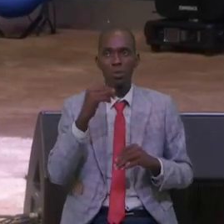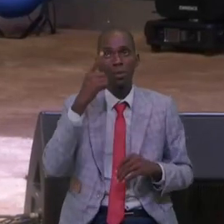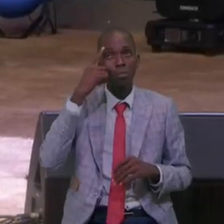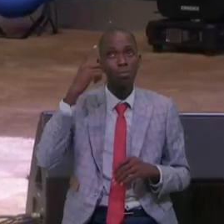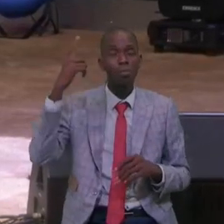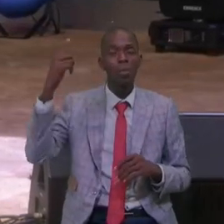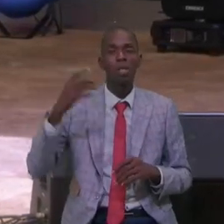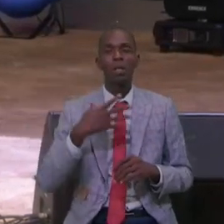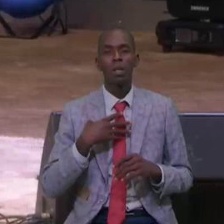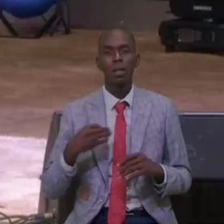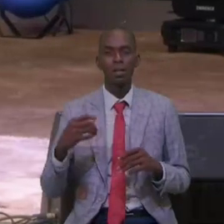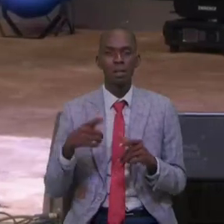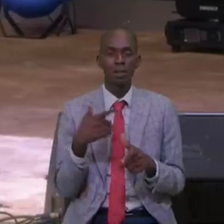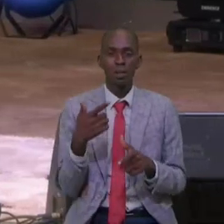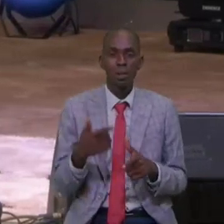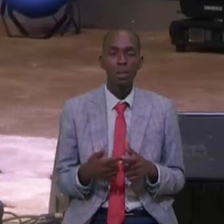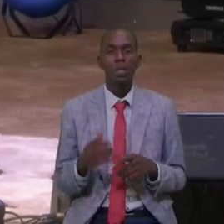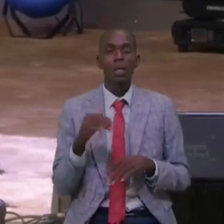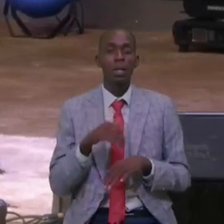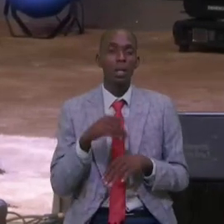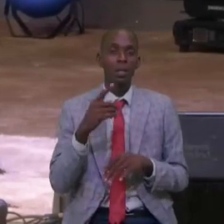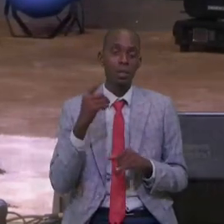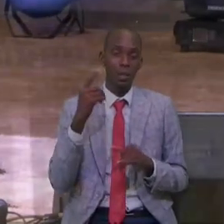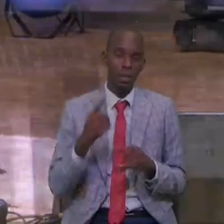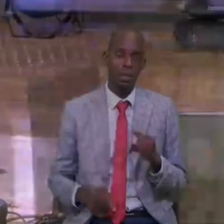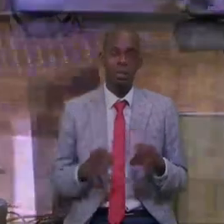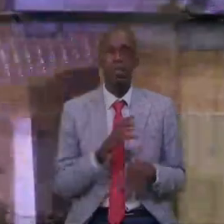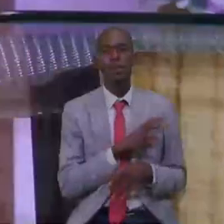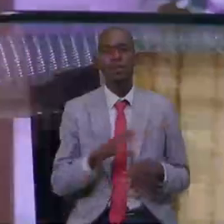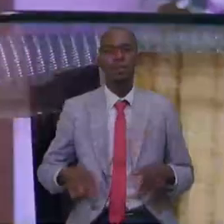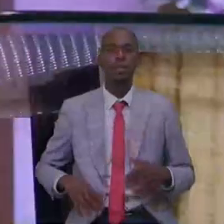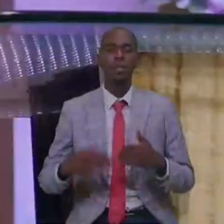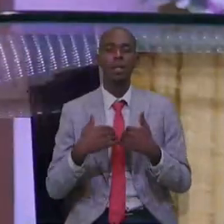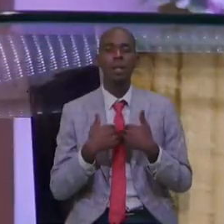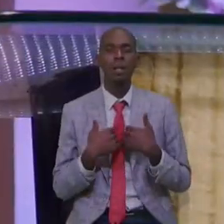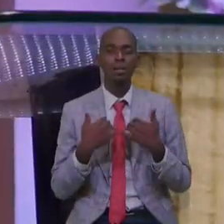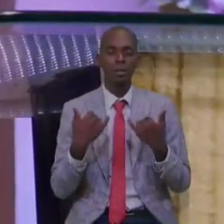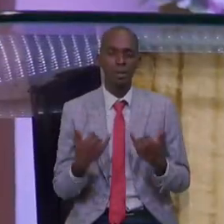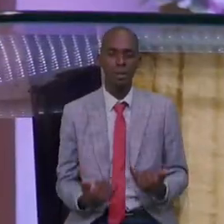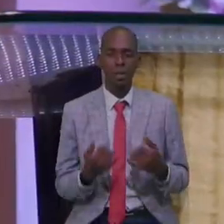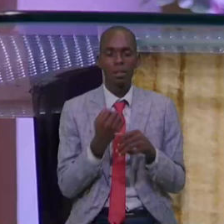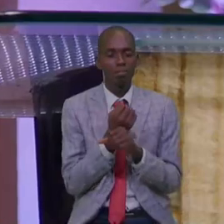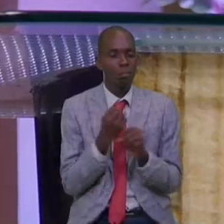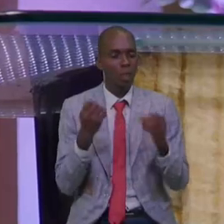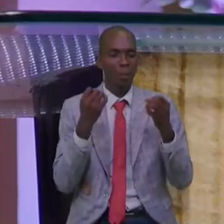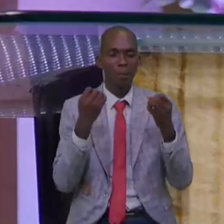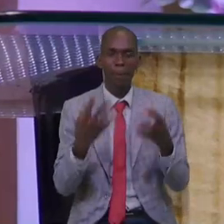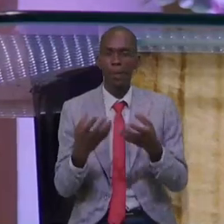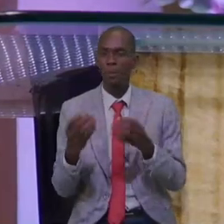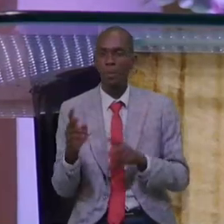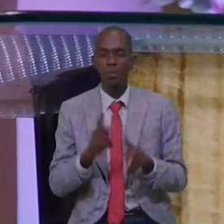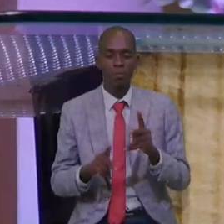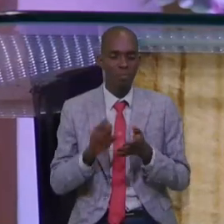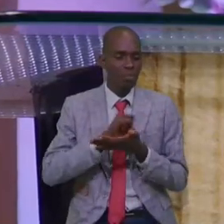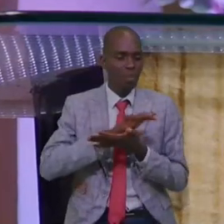du songe. Et puis à la fin, Christ, maintenant, Il a maintenant sauvé beaucoup de personnes. Il a